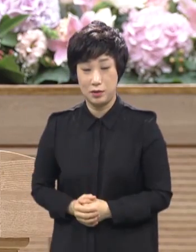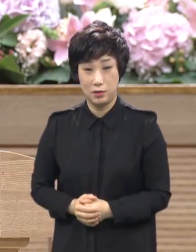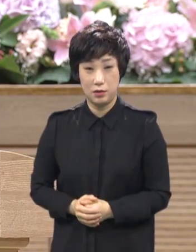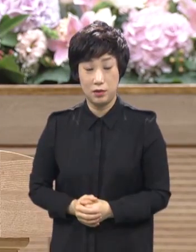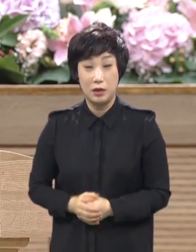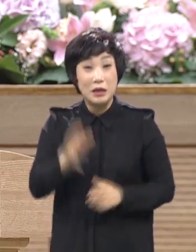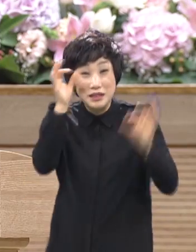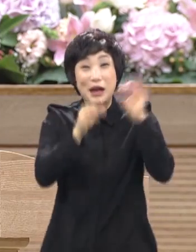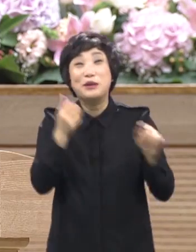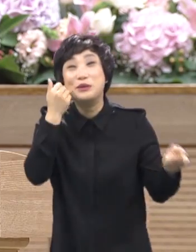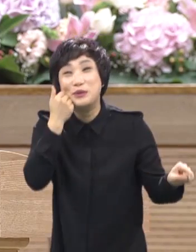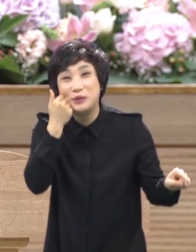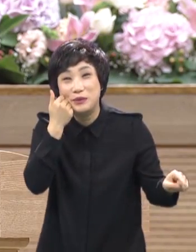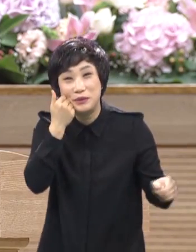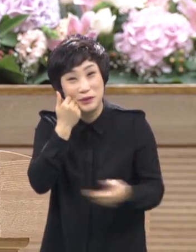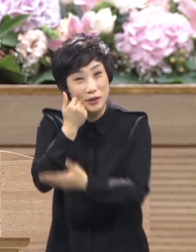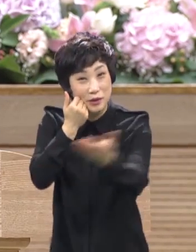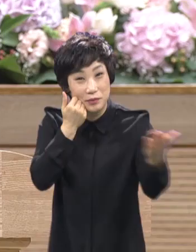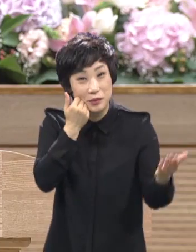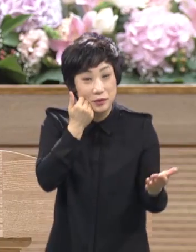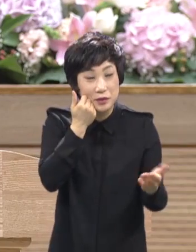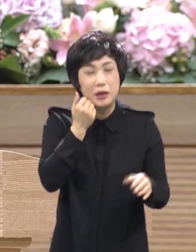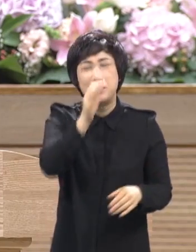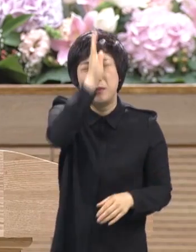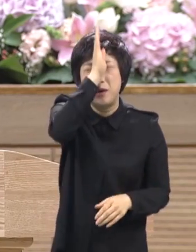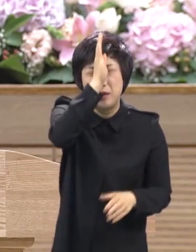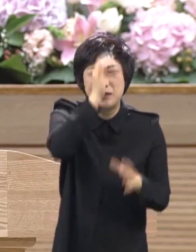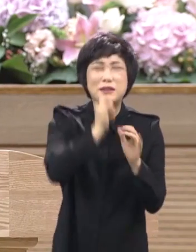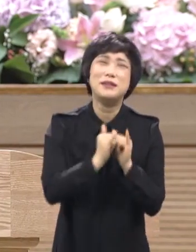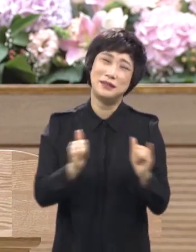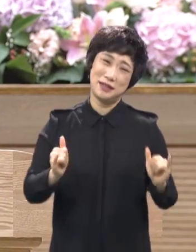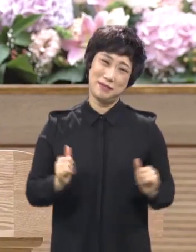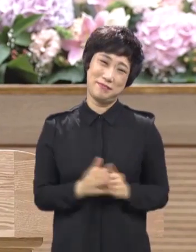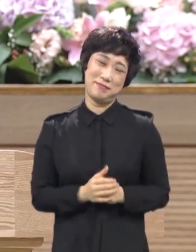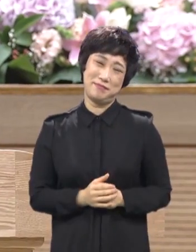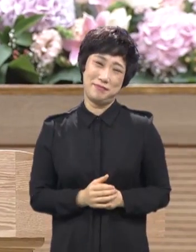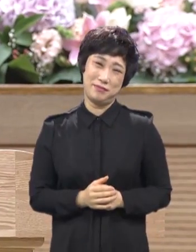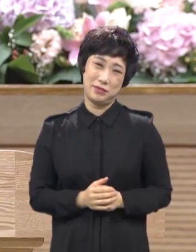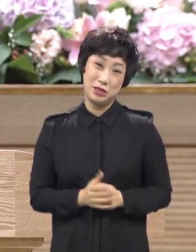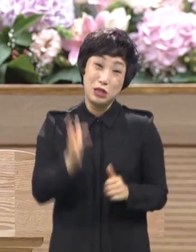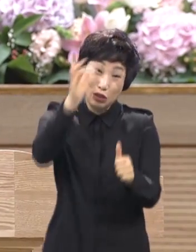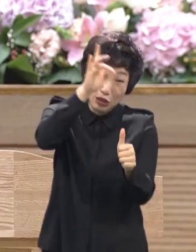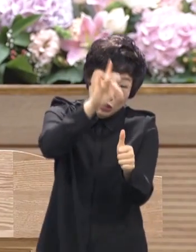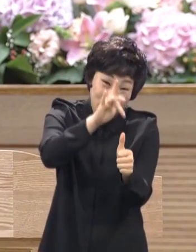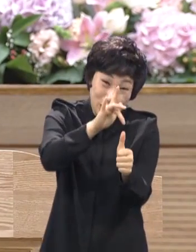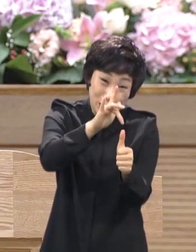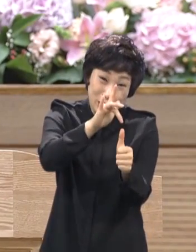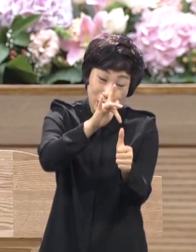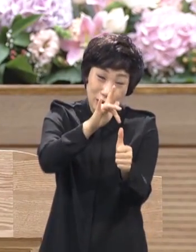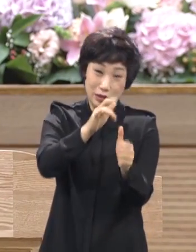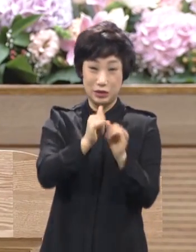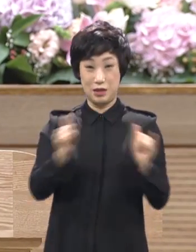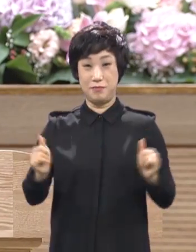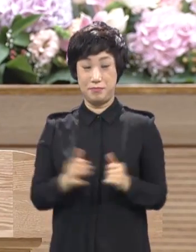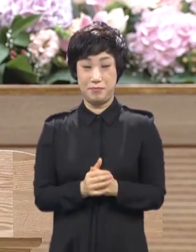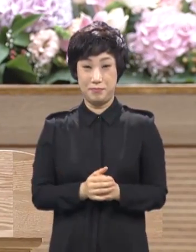누가 찾았을까? 병든 사람, 귀신 들린